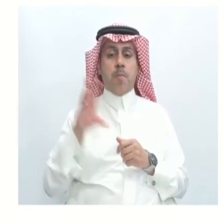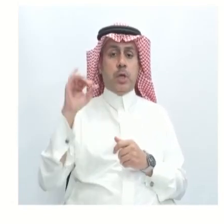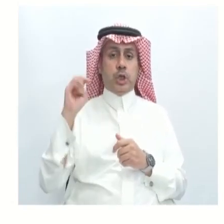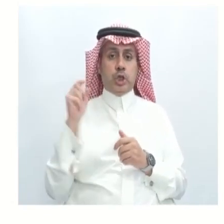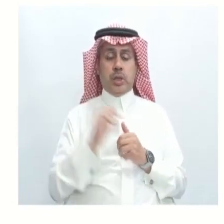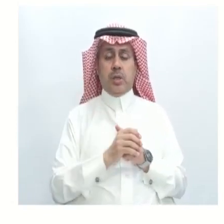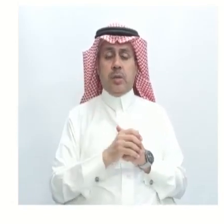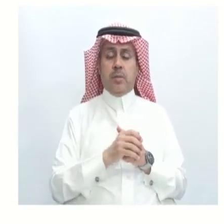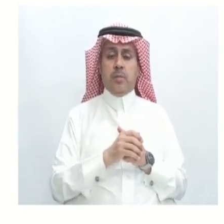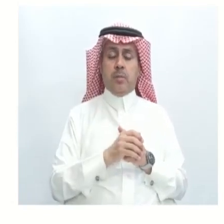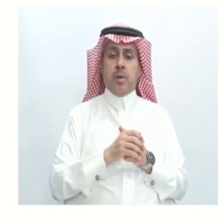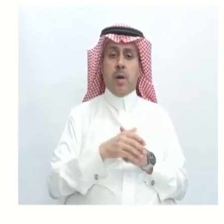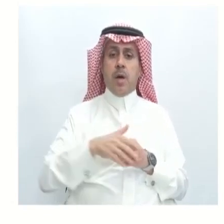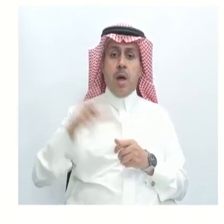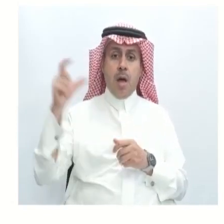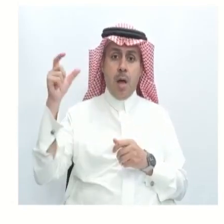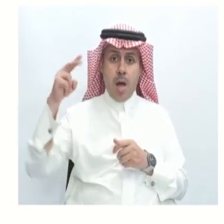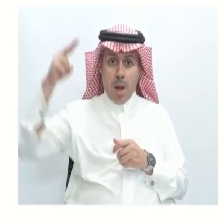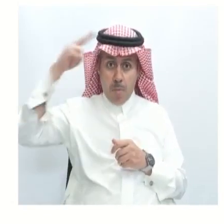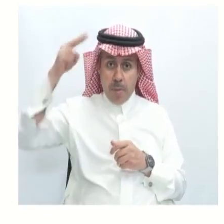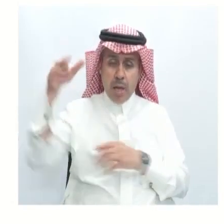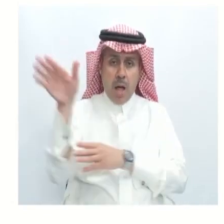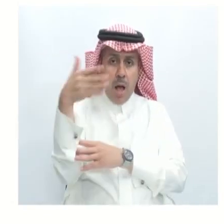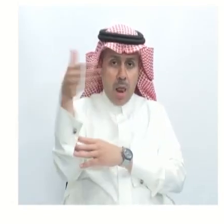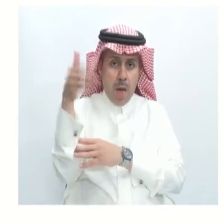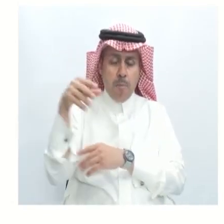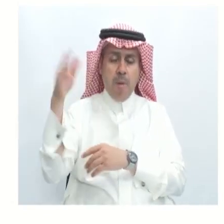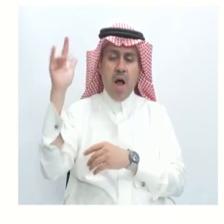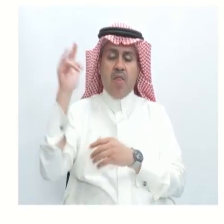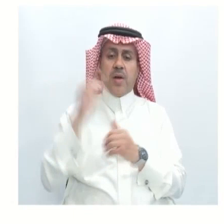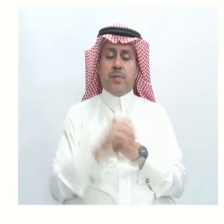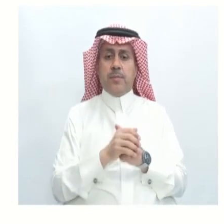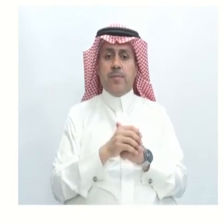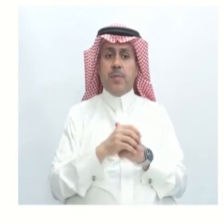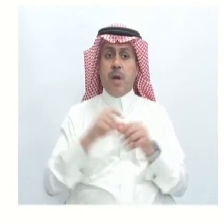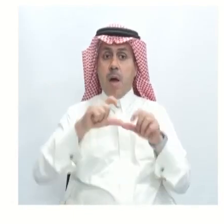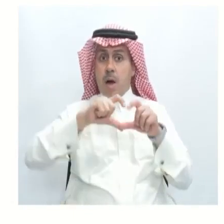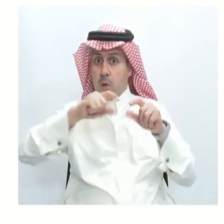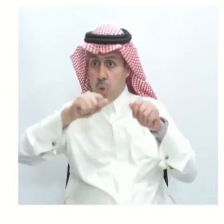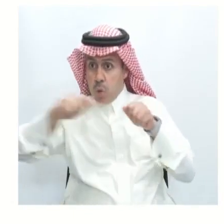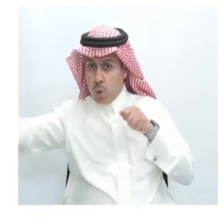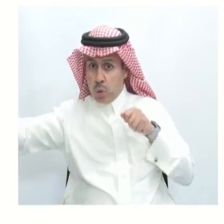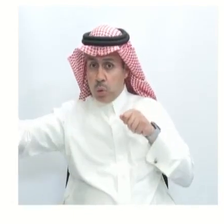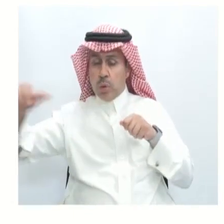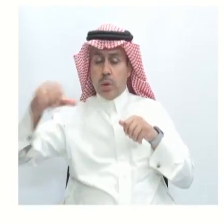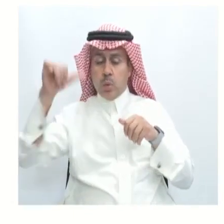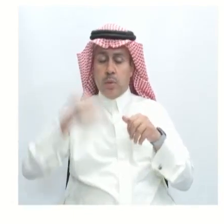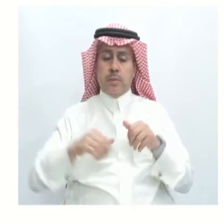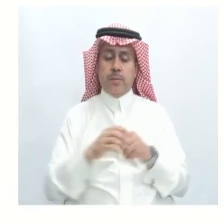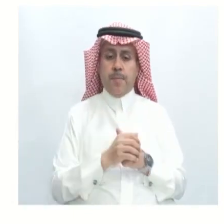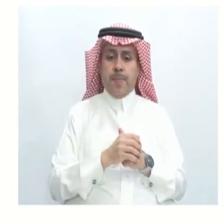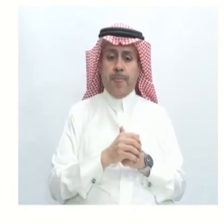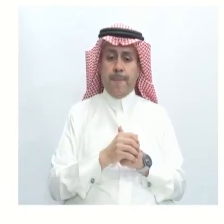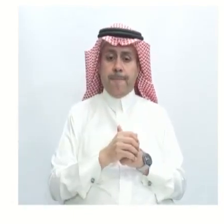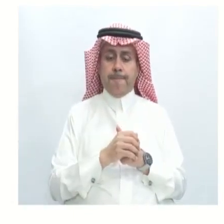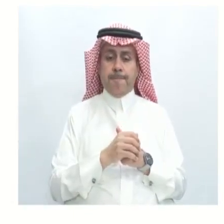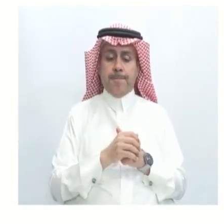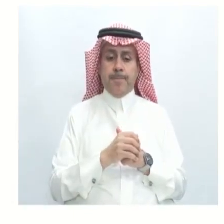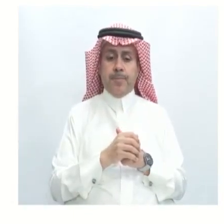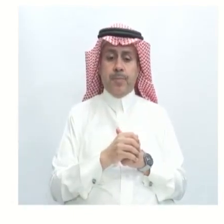وللمملكه علم اخضر عرضه يساوي ثلثي طوله عرضه يساوي